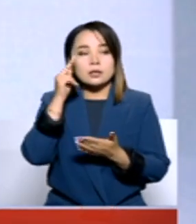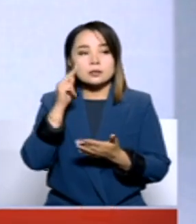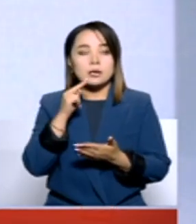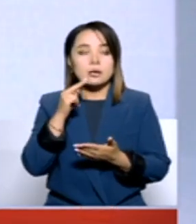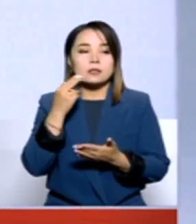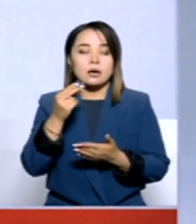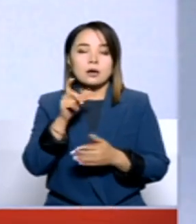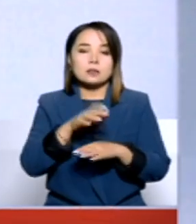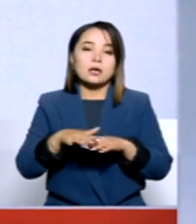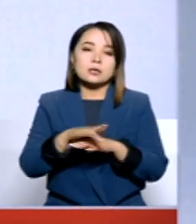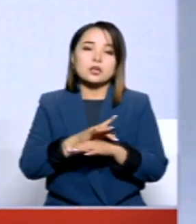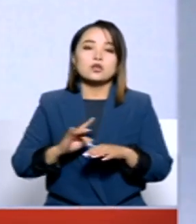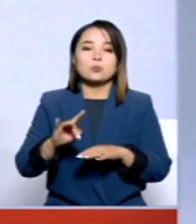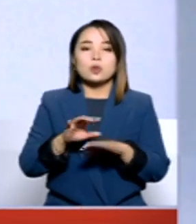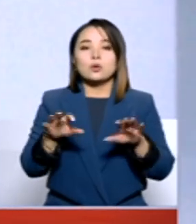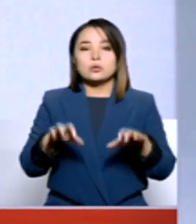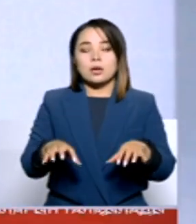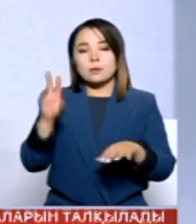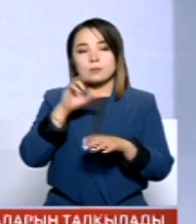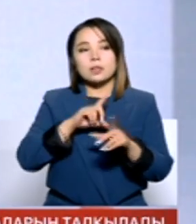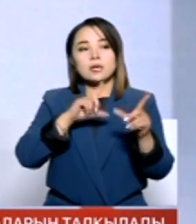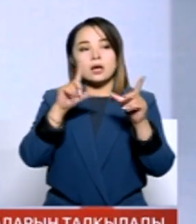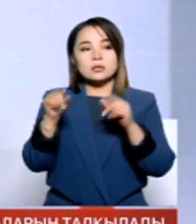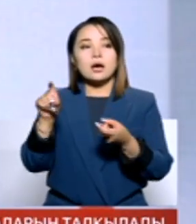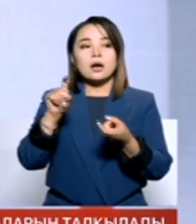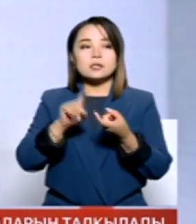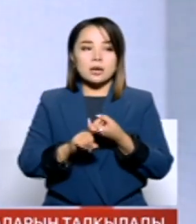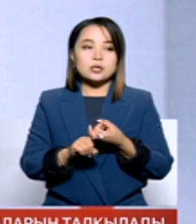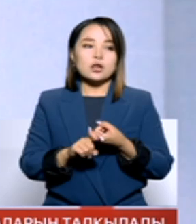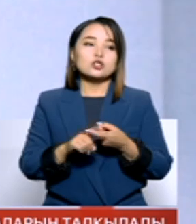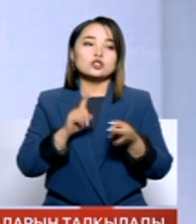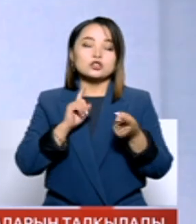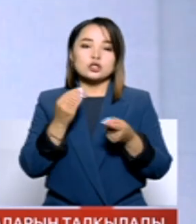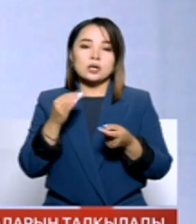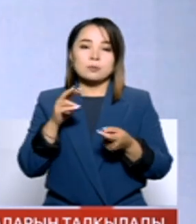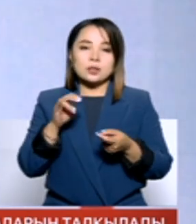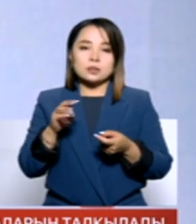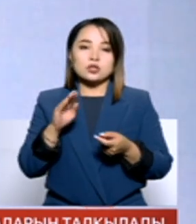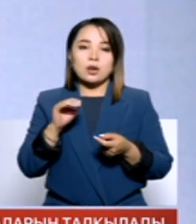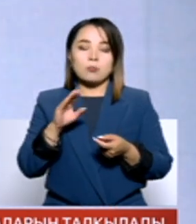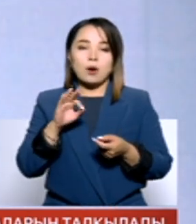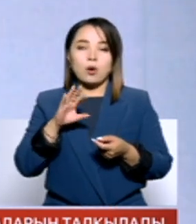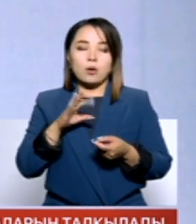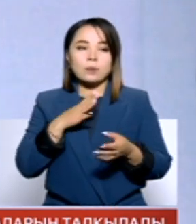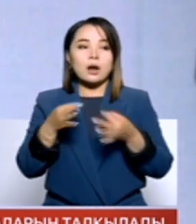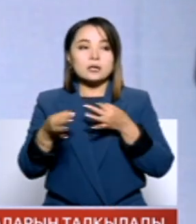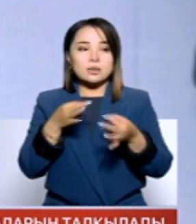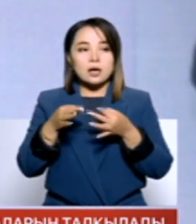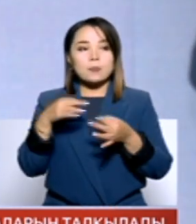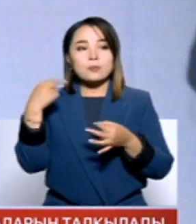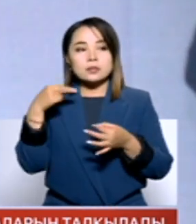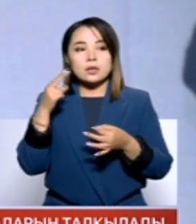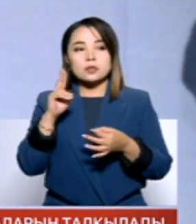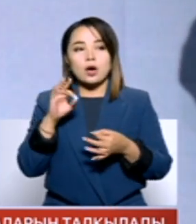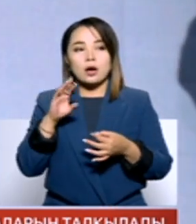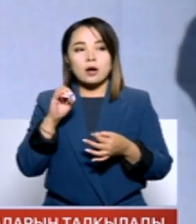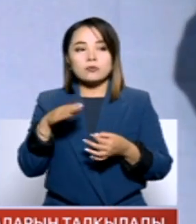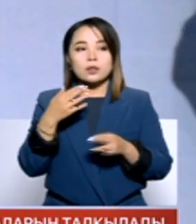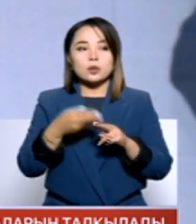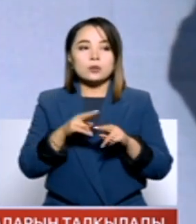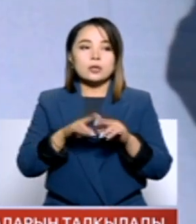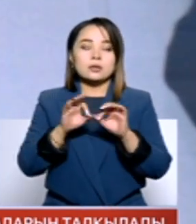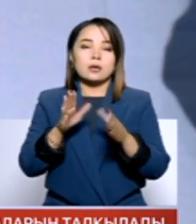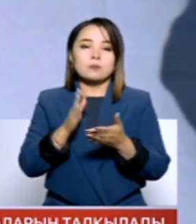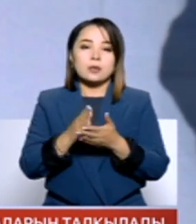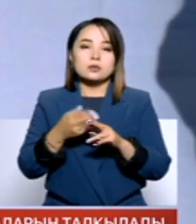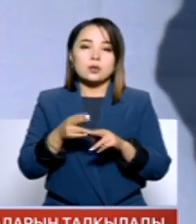Халық Республикасы төрағасының мемлекеттік сапары қарсаңында Жэньминь Жибао тілшісіне сұхбат берген президент Қасым-Жомарт Тоқаев осылай